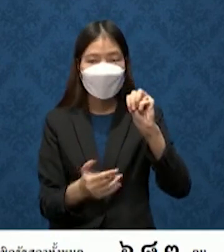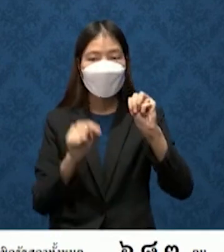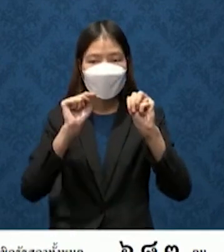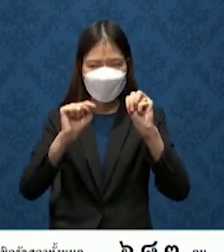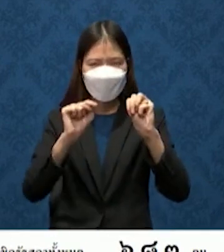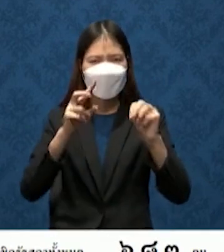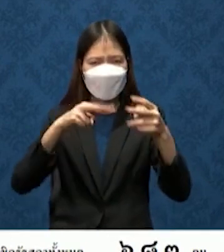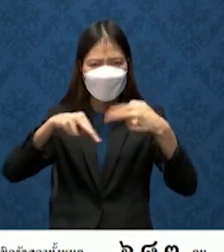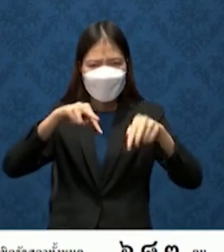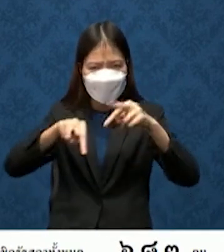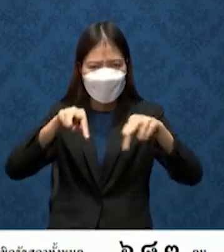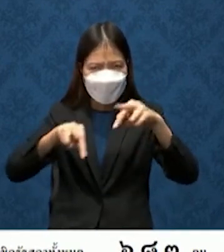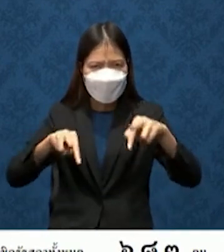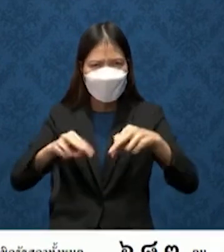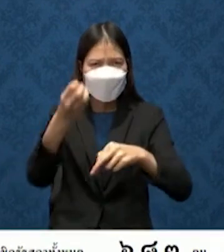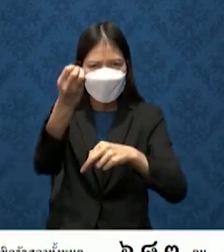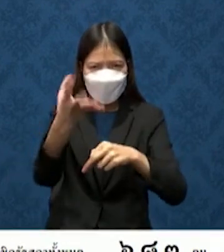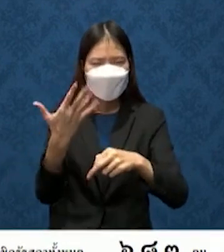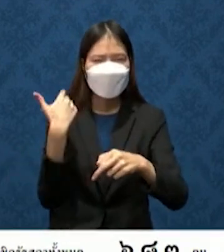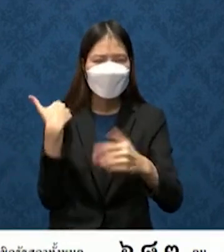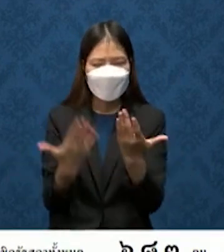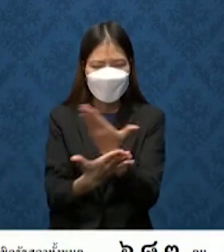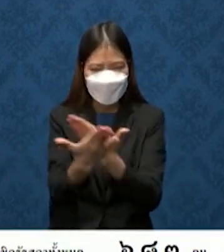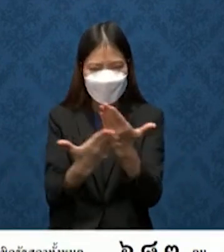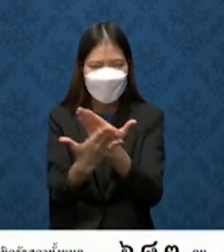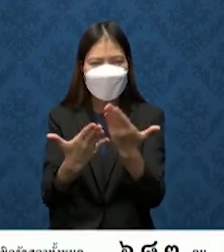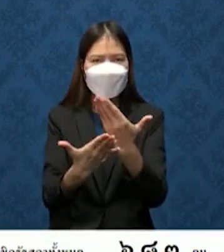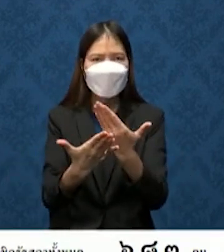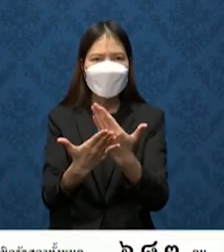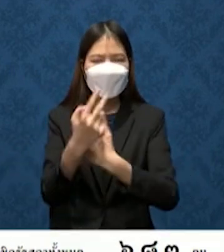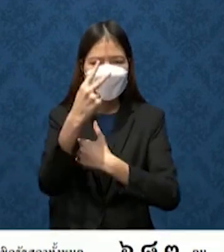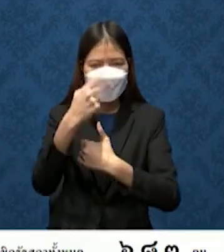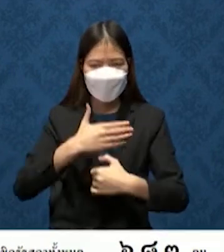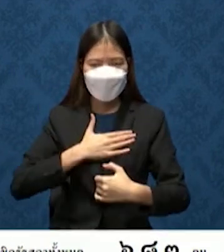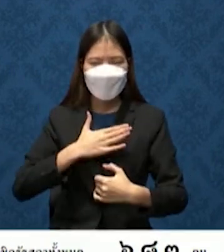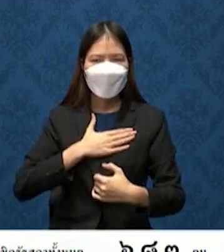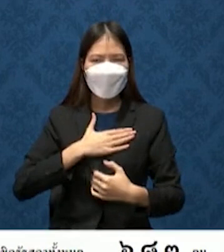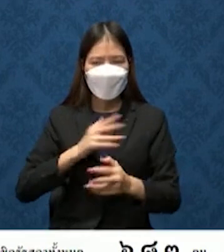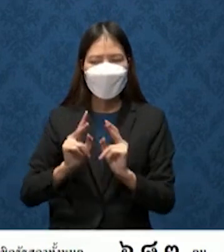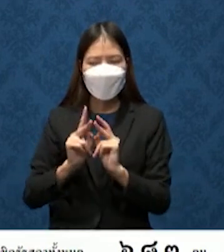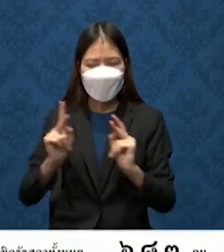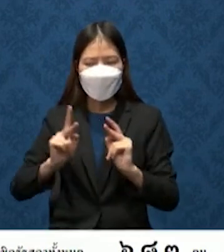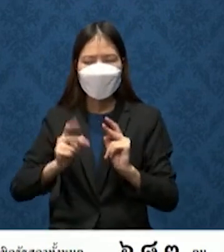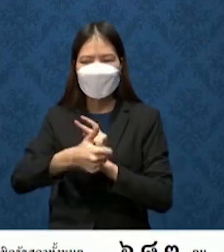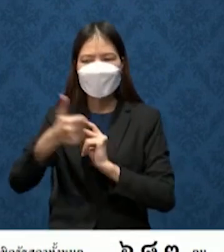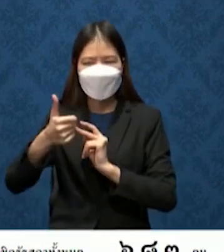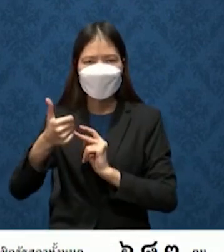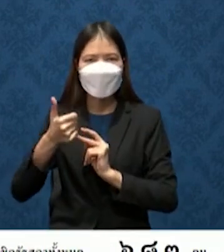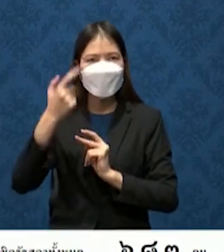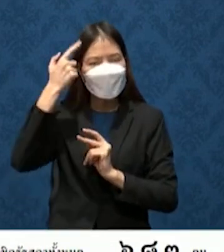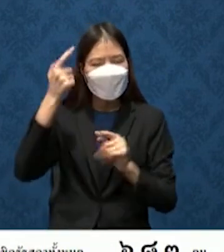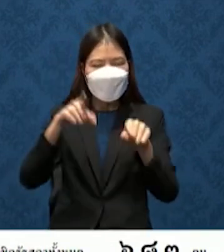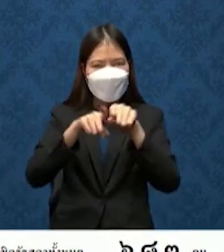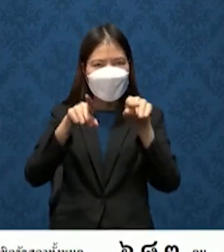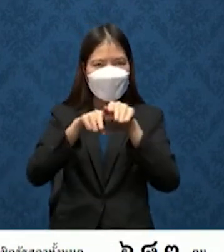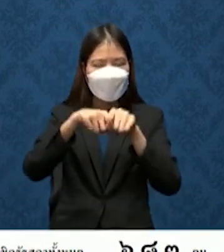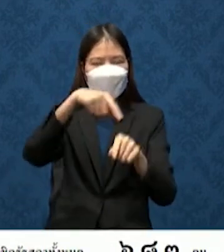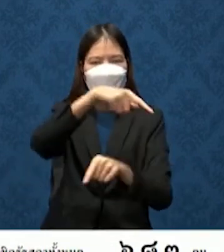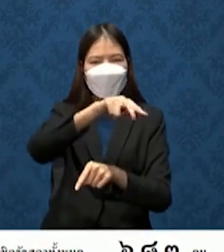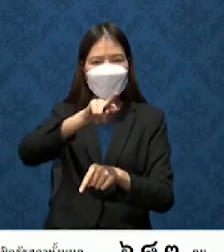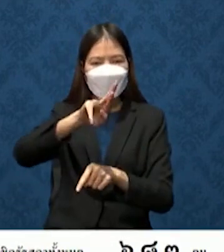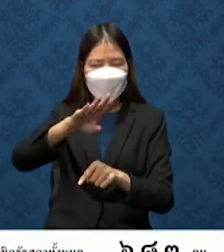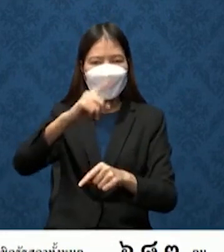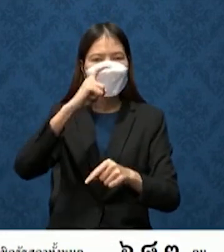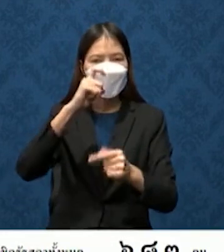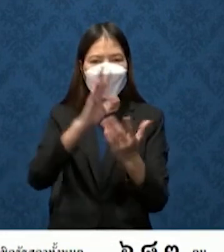วนตัวผมกับกรมฐิการอีกหลายท่านยงเห็นว่าพระริการศึษาแ่งชาติน